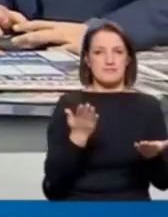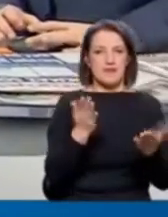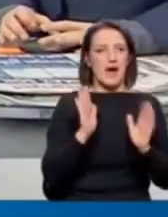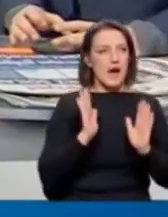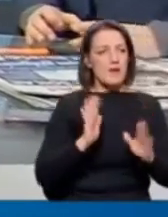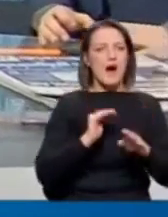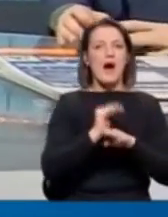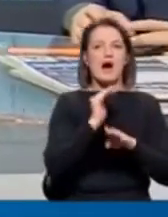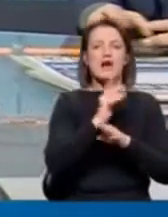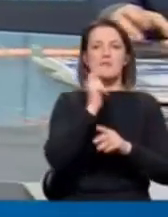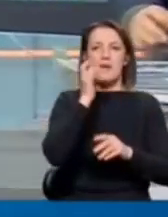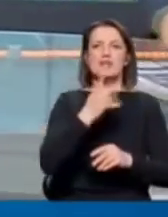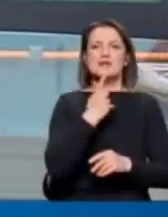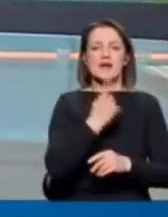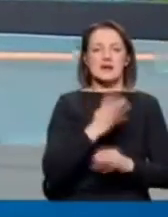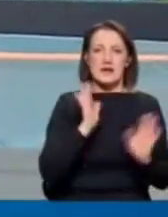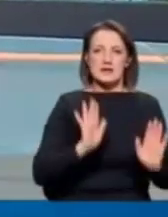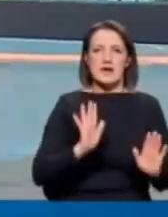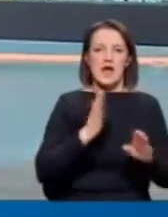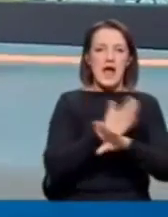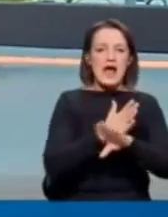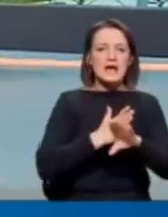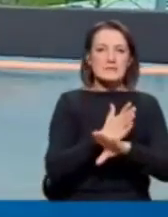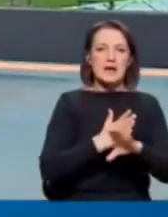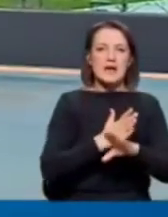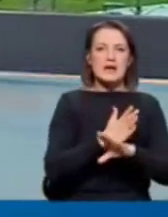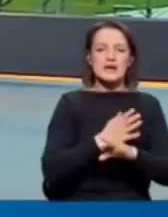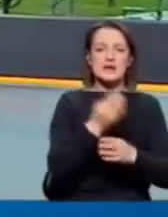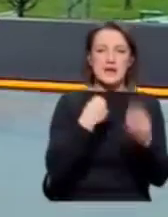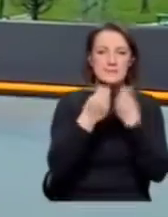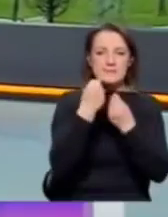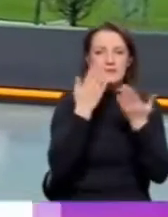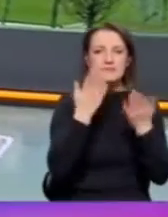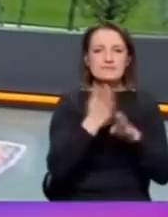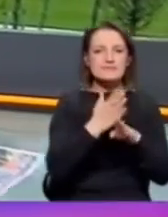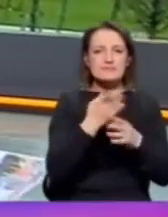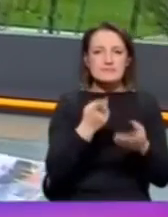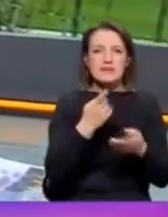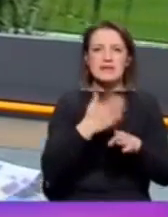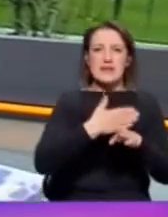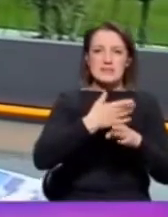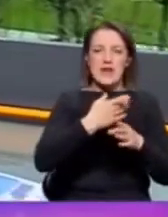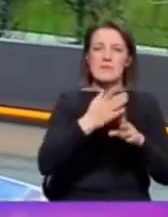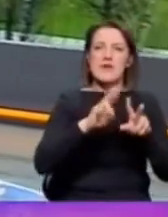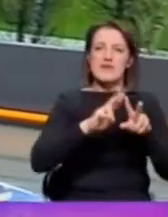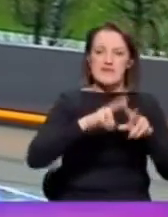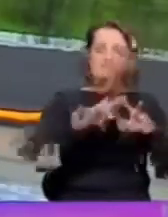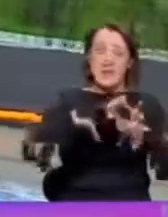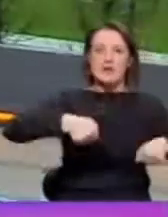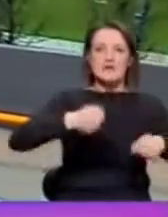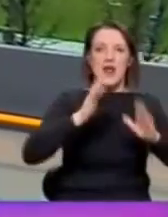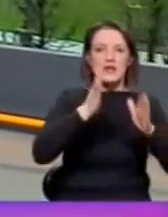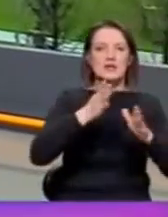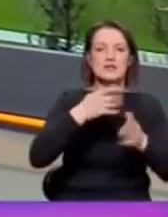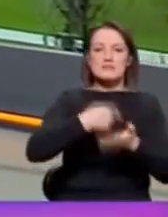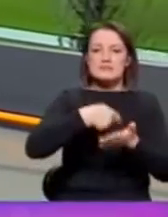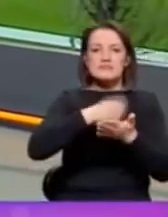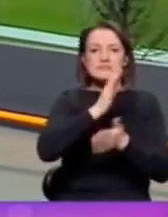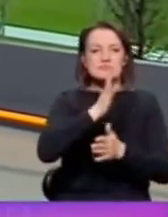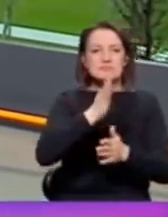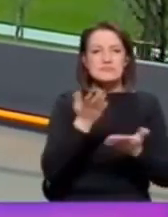ama ayakkabı derken aynı zamanda ekmek gıdamız sebze meyve Çarşıya Pazara gittiğimizde